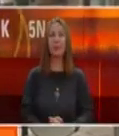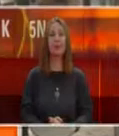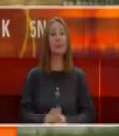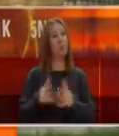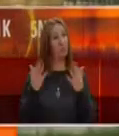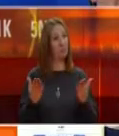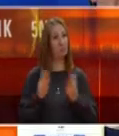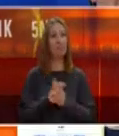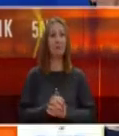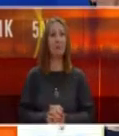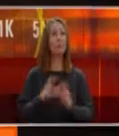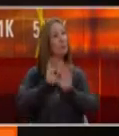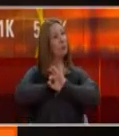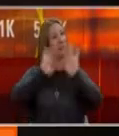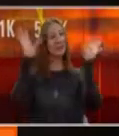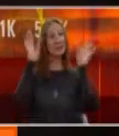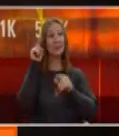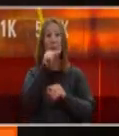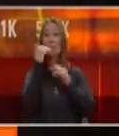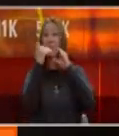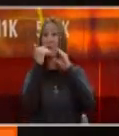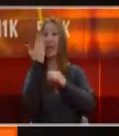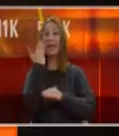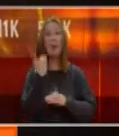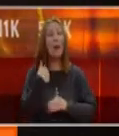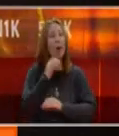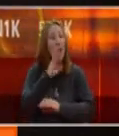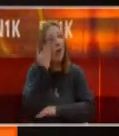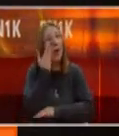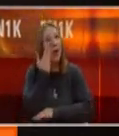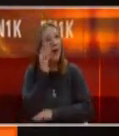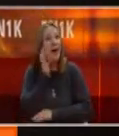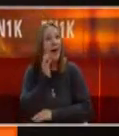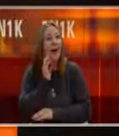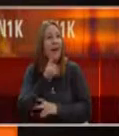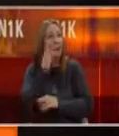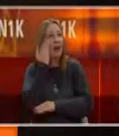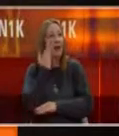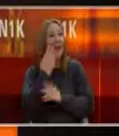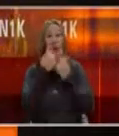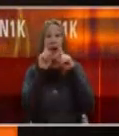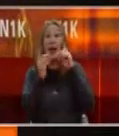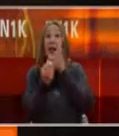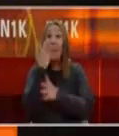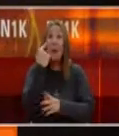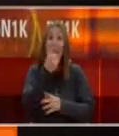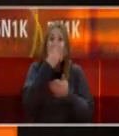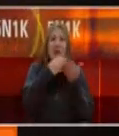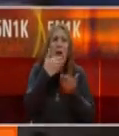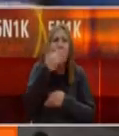Peki. Ya müthişsiniz. Muhakkak bu videoyu izleyin. Ben ya hayranlıkla izledim. Fark yaratanlara girin bakın. Daha yarısını